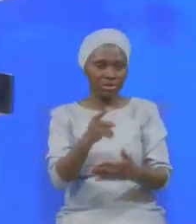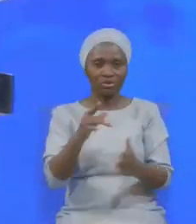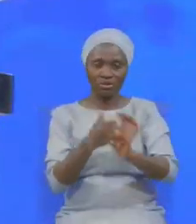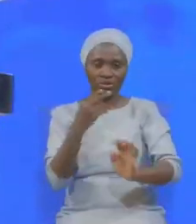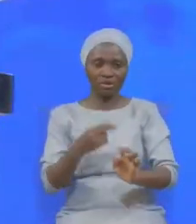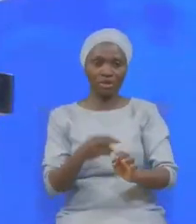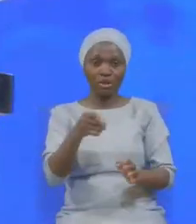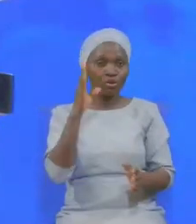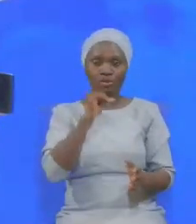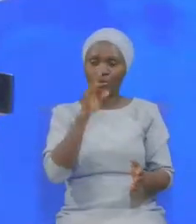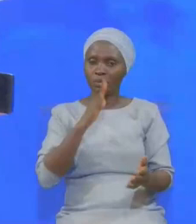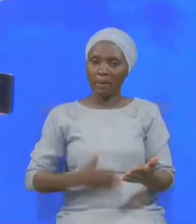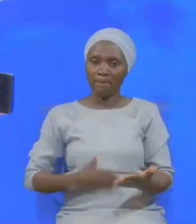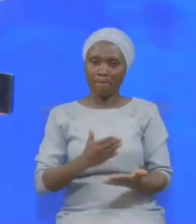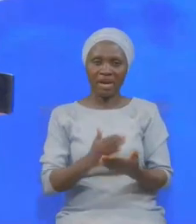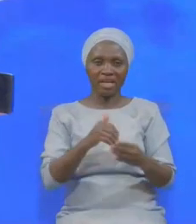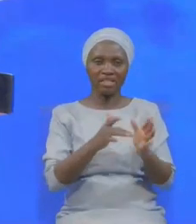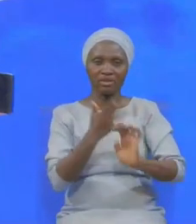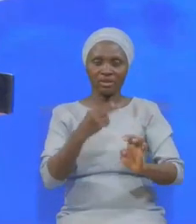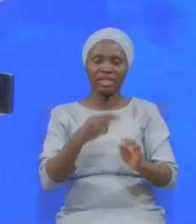nom de Jésus.